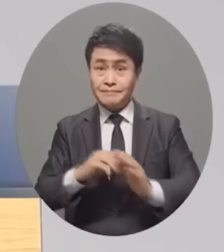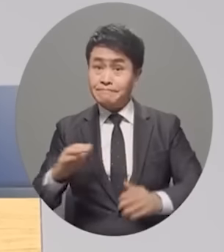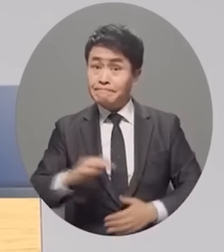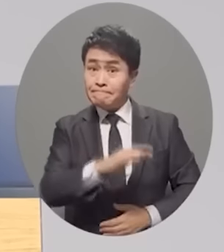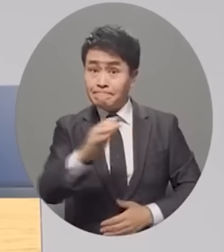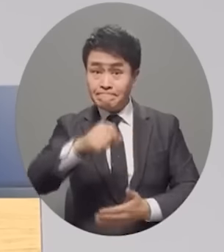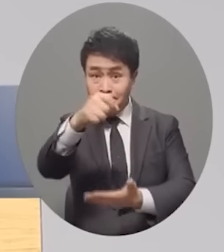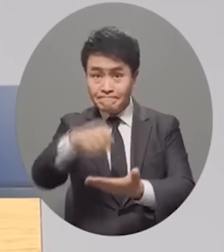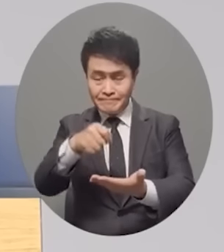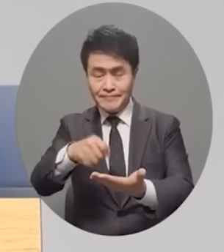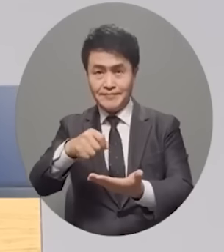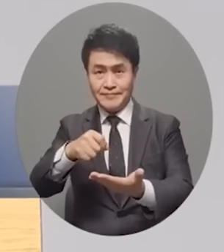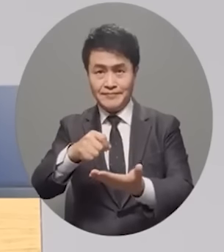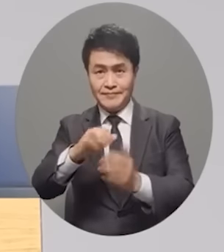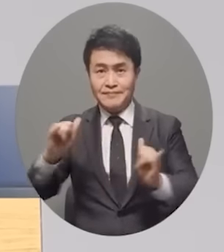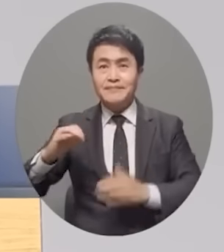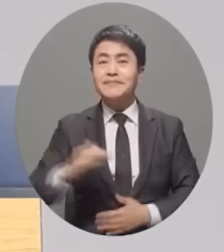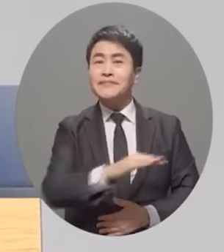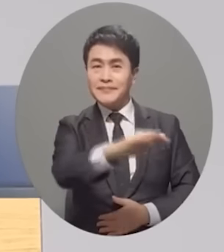기자 여러분들과